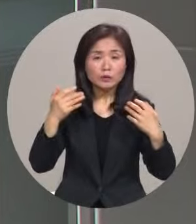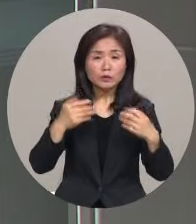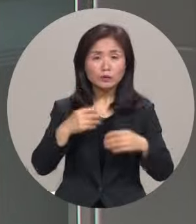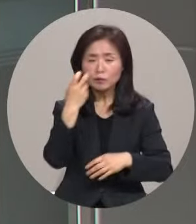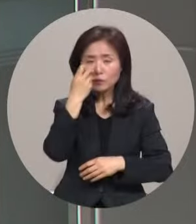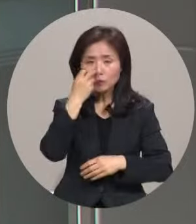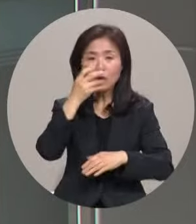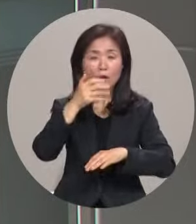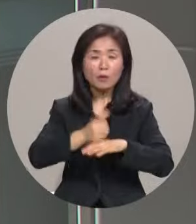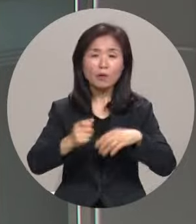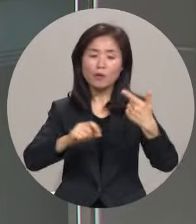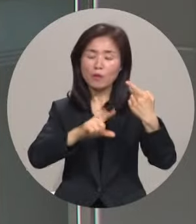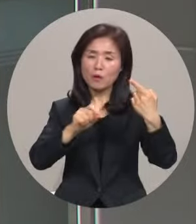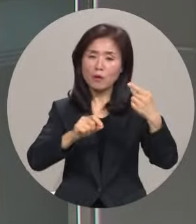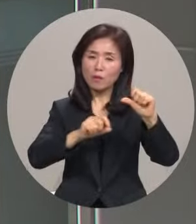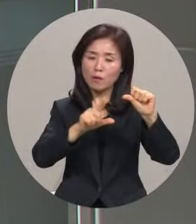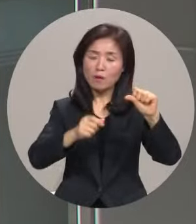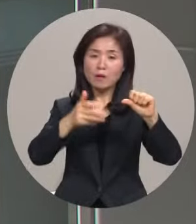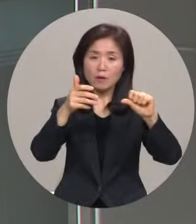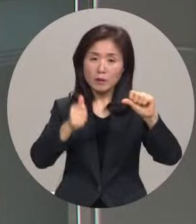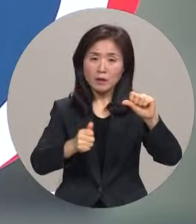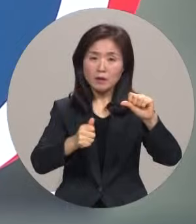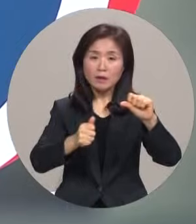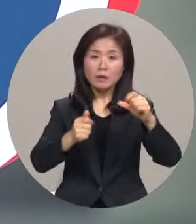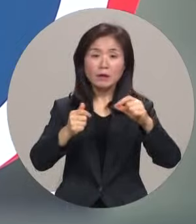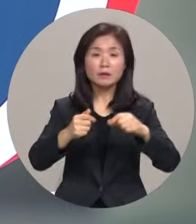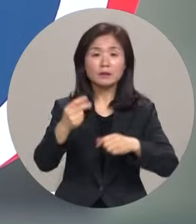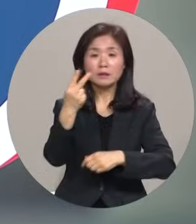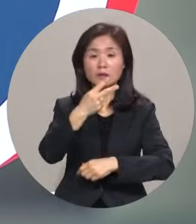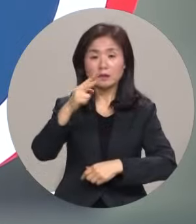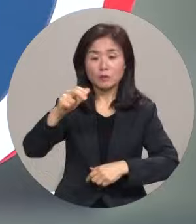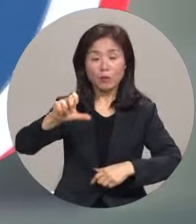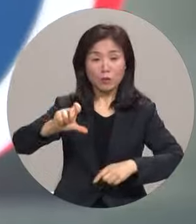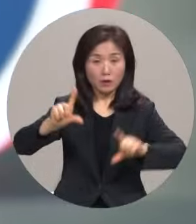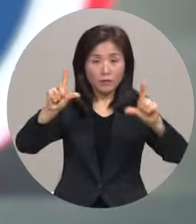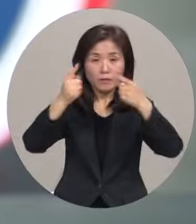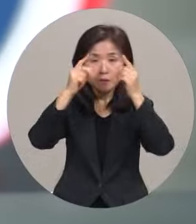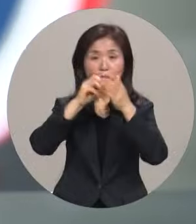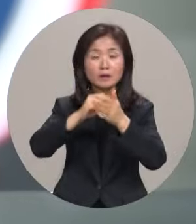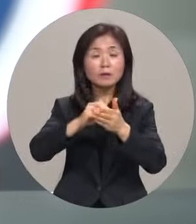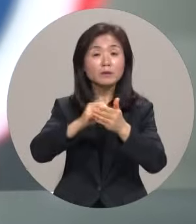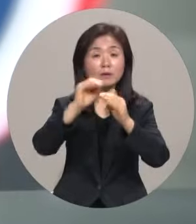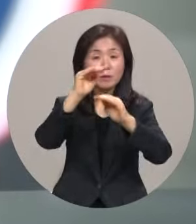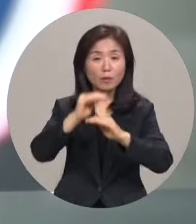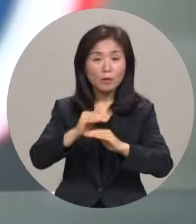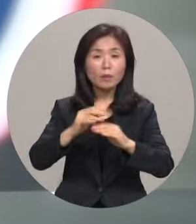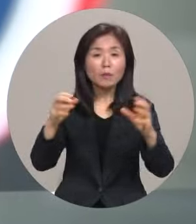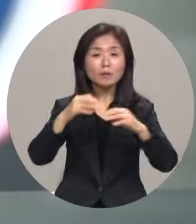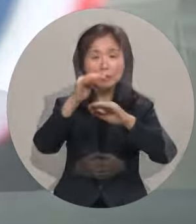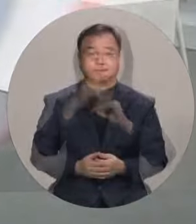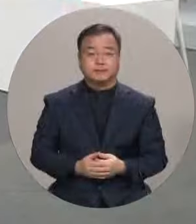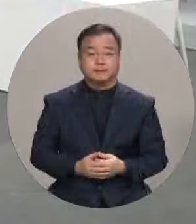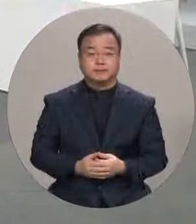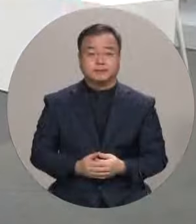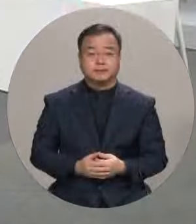입학 정원과 모집요강을 발표할 예정입니다 EBS 뉴스 서진입니다